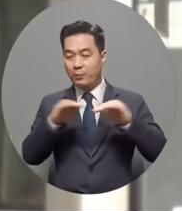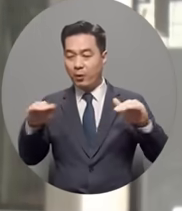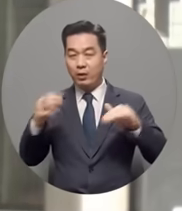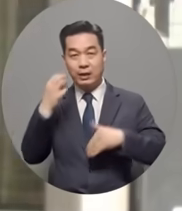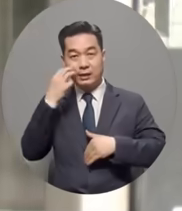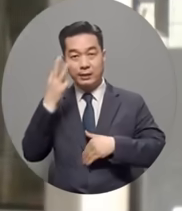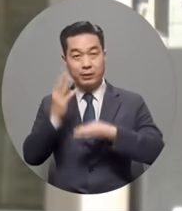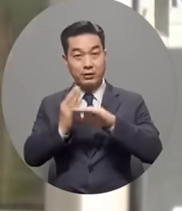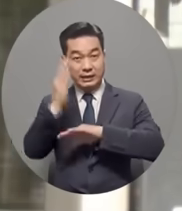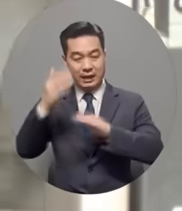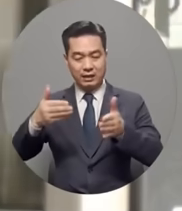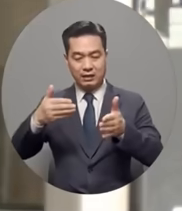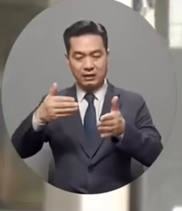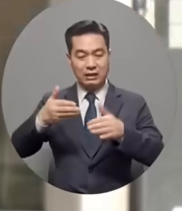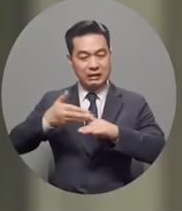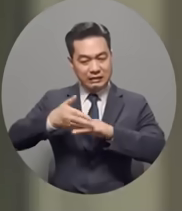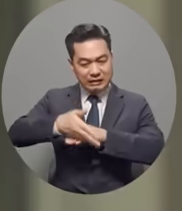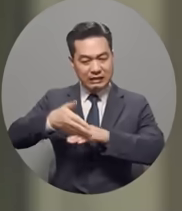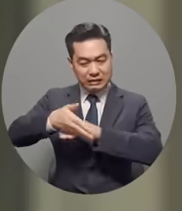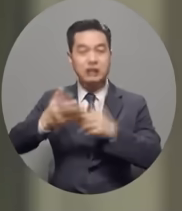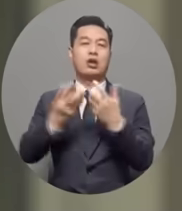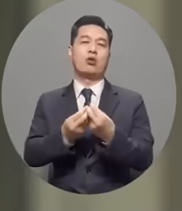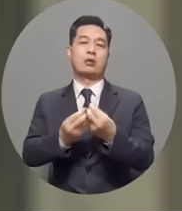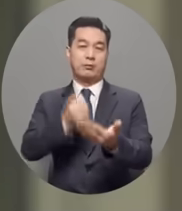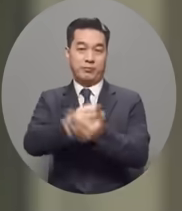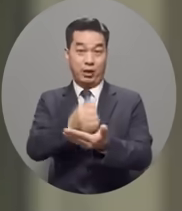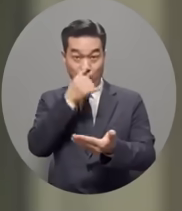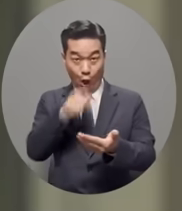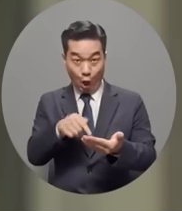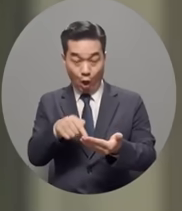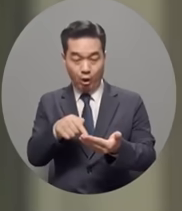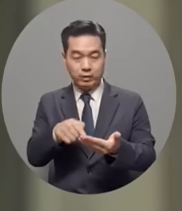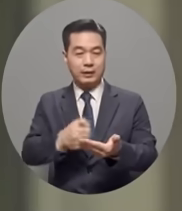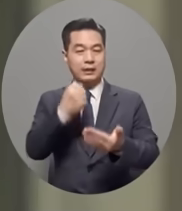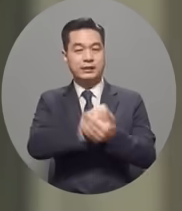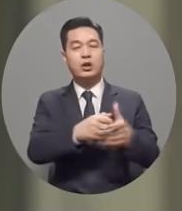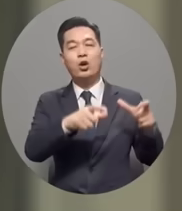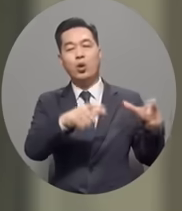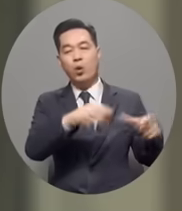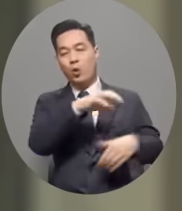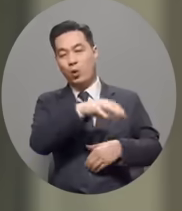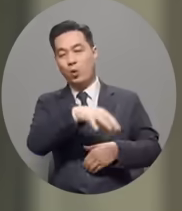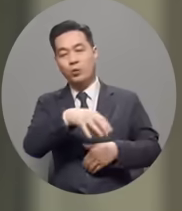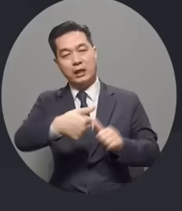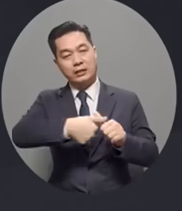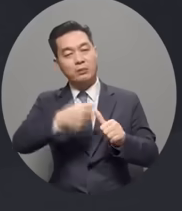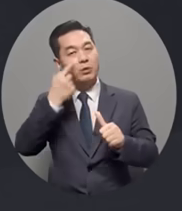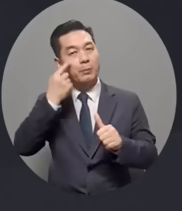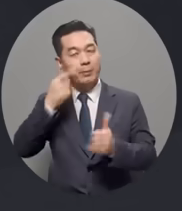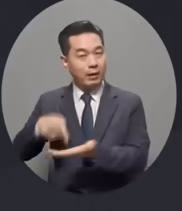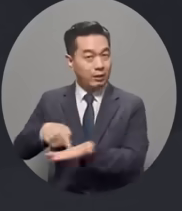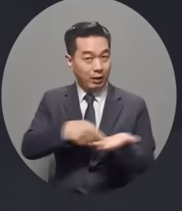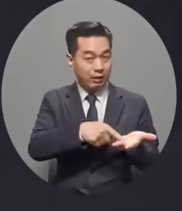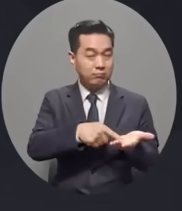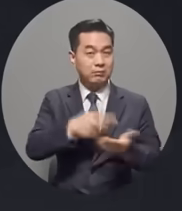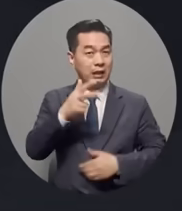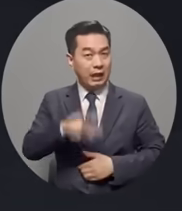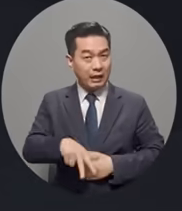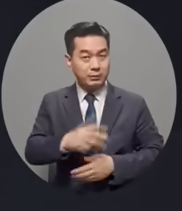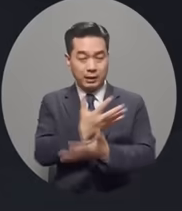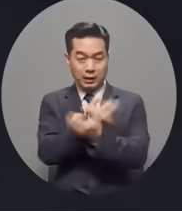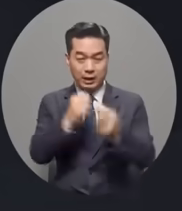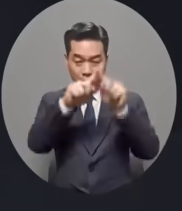이상 지체된 경우라고 규정하고 있다며 보험사 지정 의료기관에 자문을 받아야 한다고 했습니다. 하지만